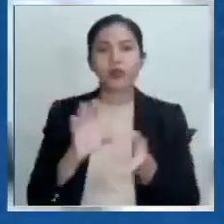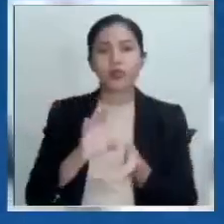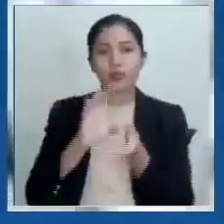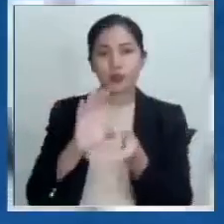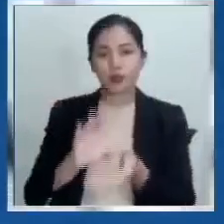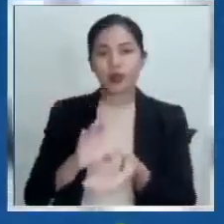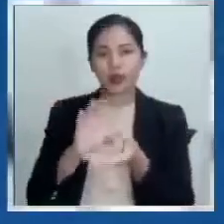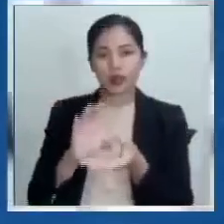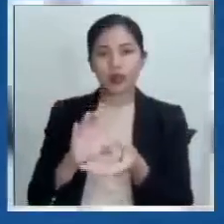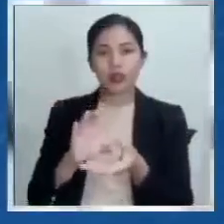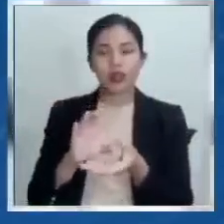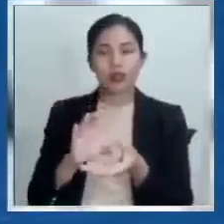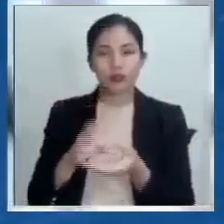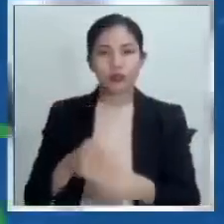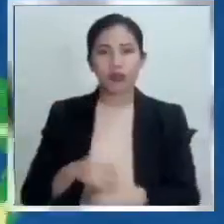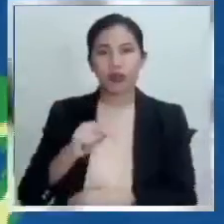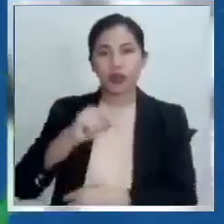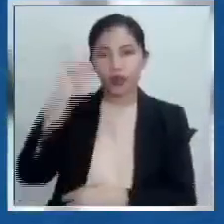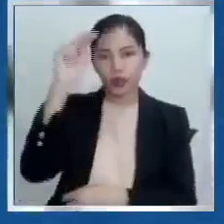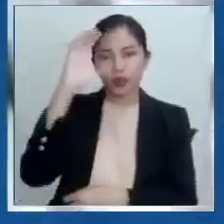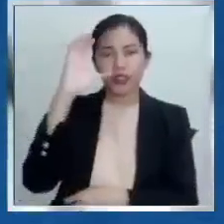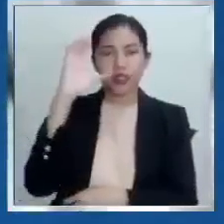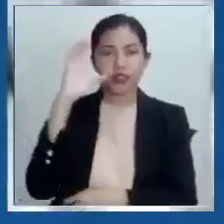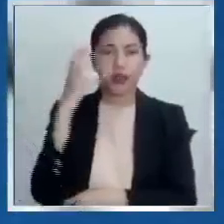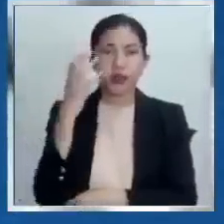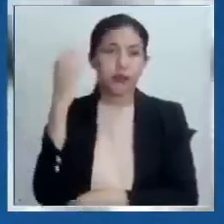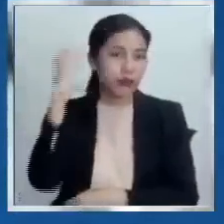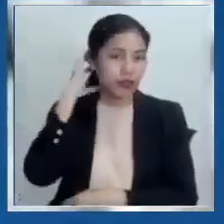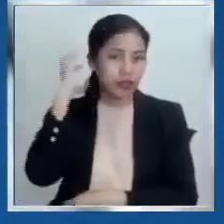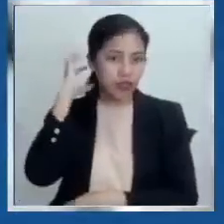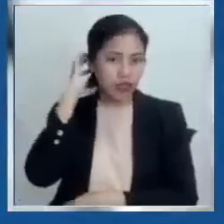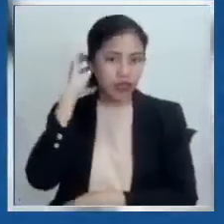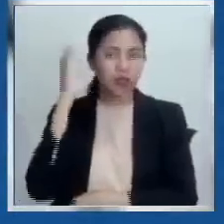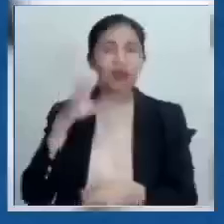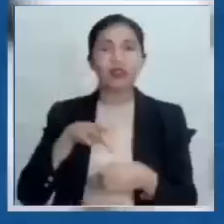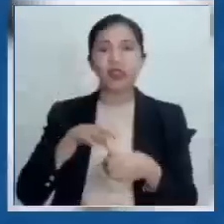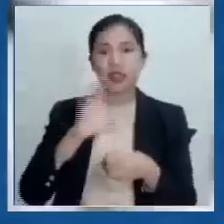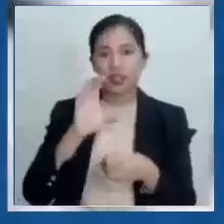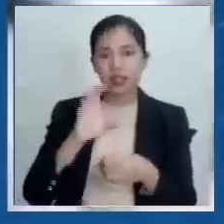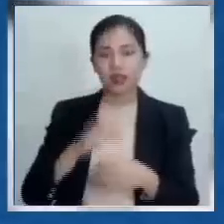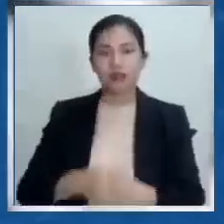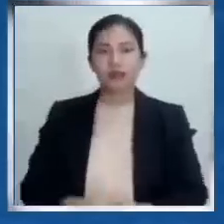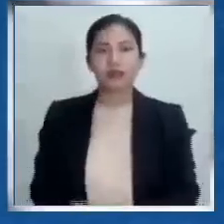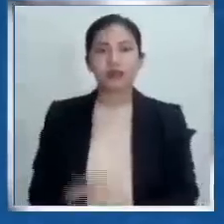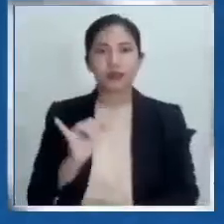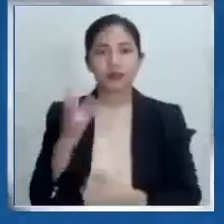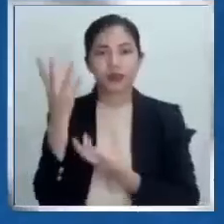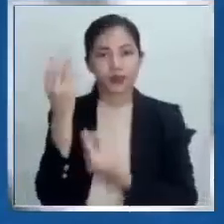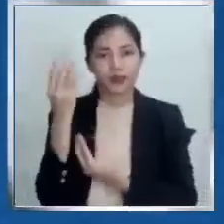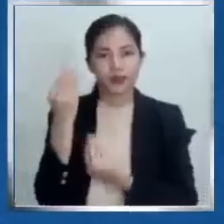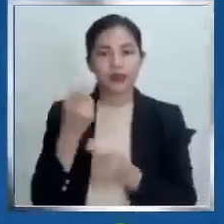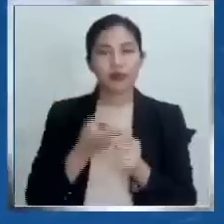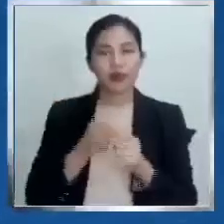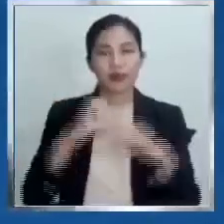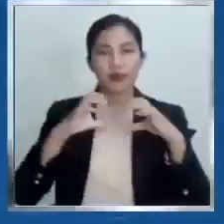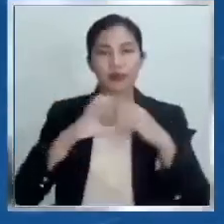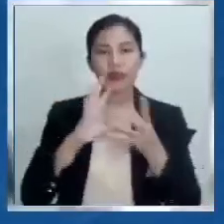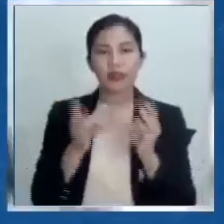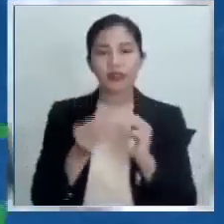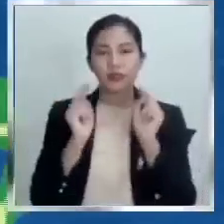Northern Mindanao, Caraga at Soxarjen. At yan ang latest mula sa GMA Integrated News Weather